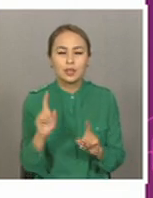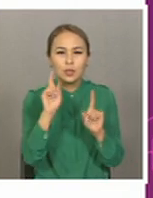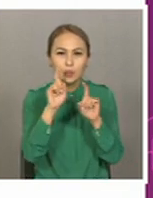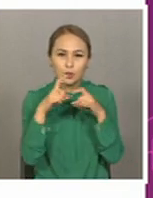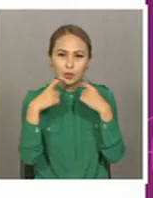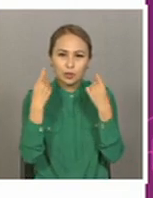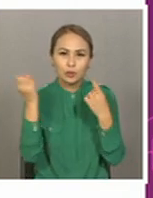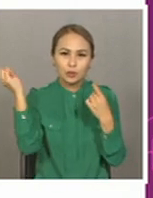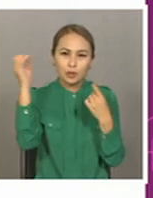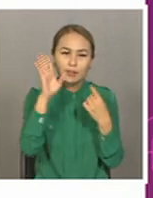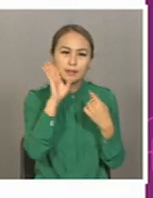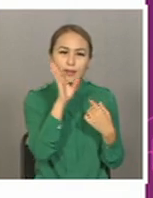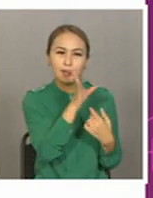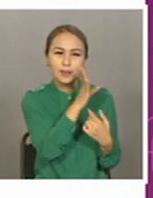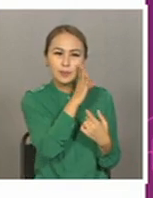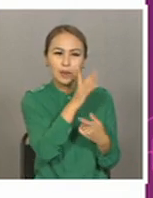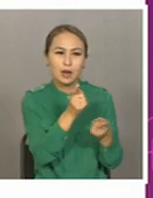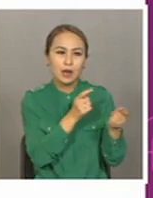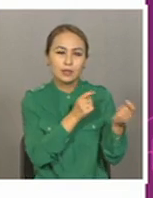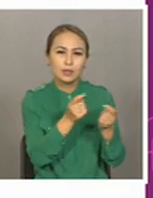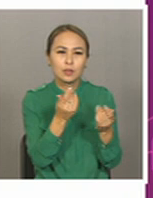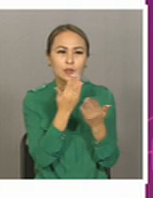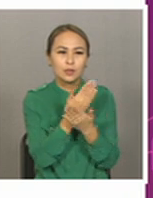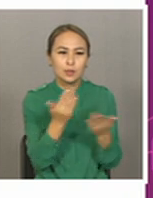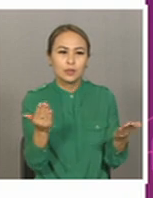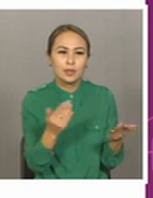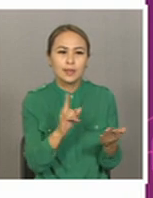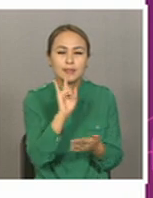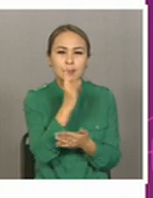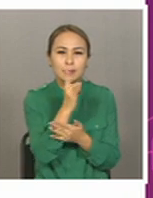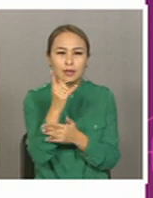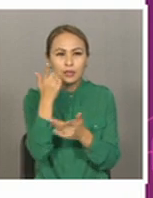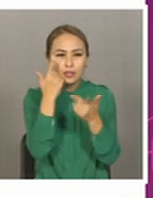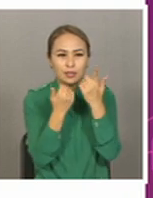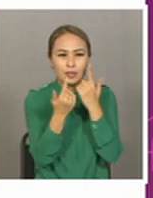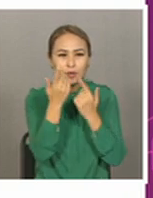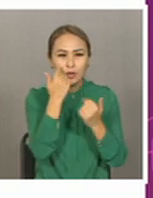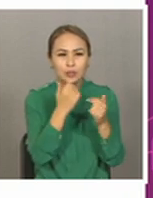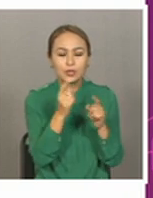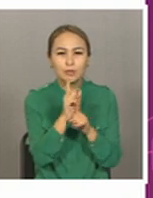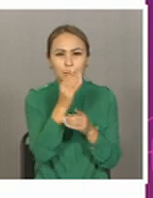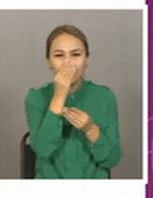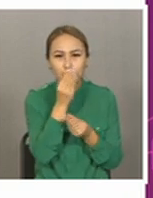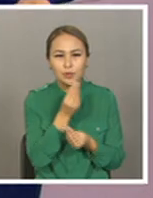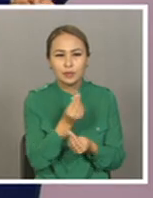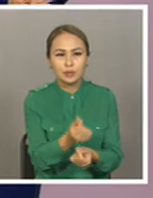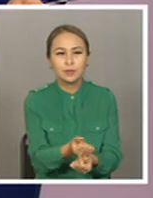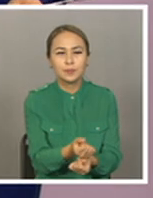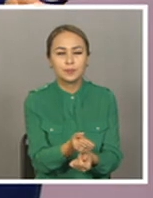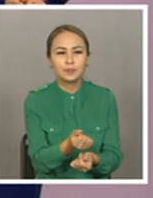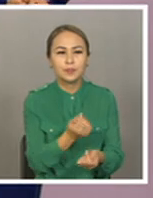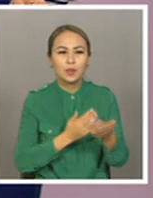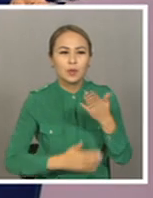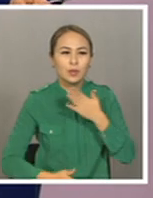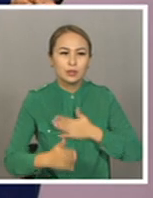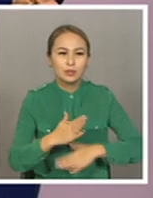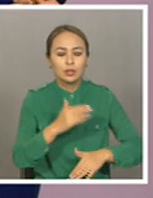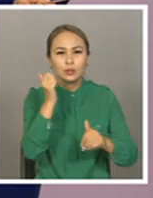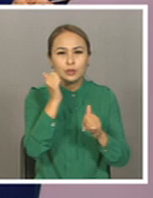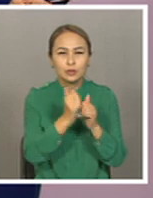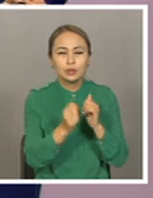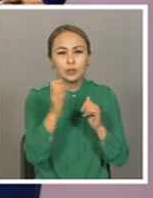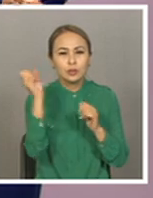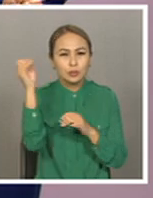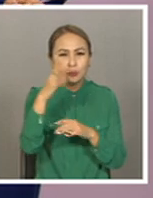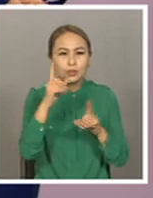күн анам, атқарады сол игі, сәбилерді жылаған, қуанышқа бөлейді. Күнде күлсе әр